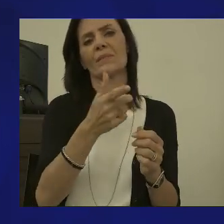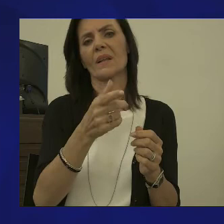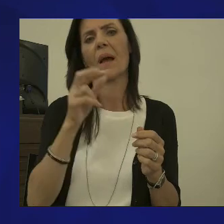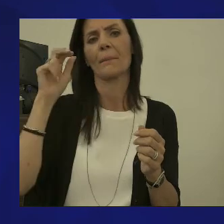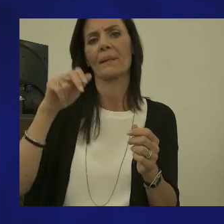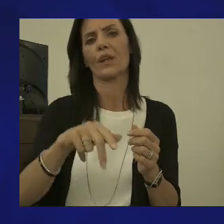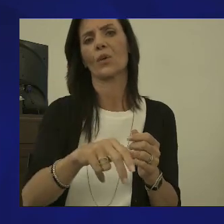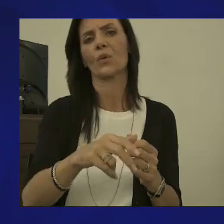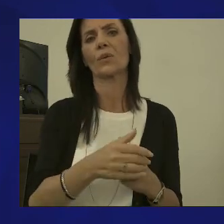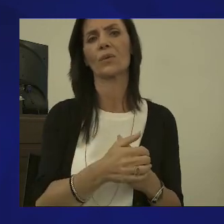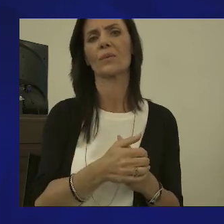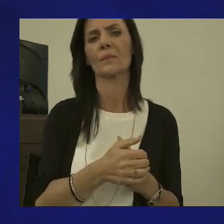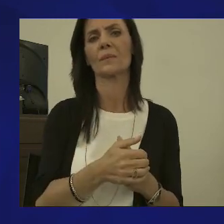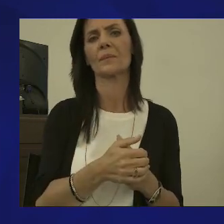קשר,